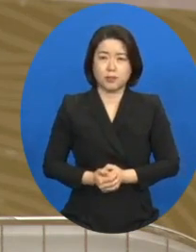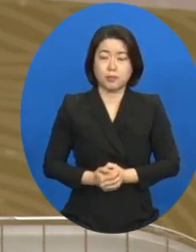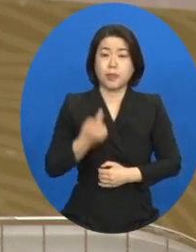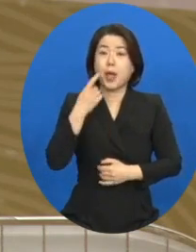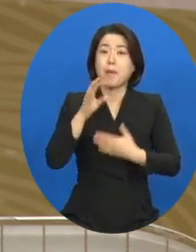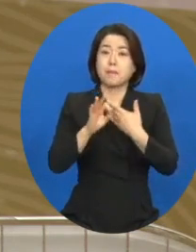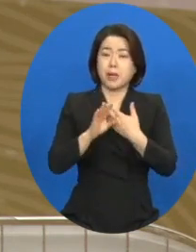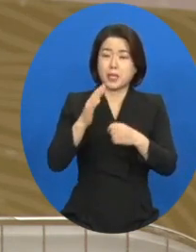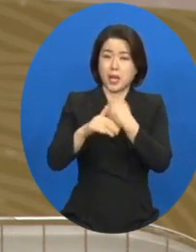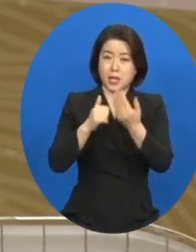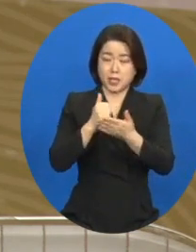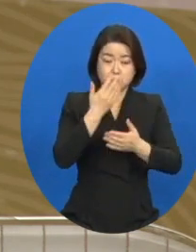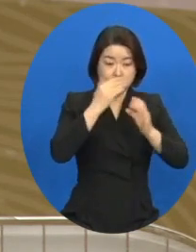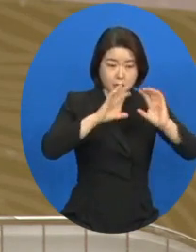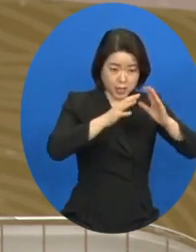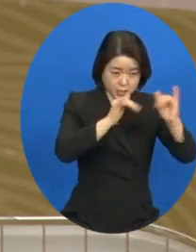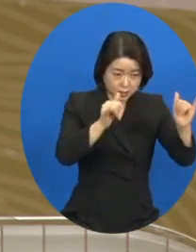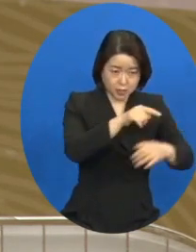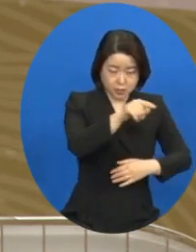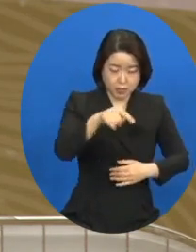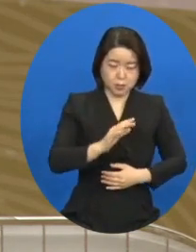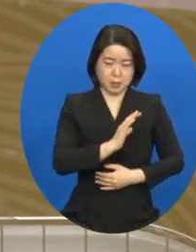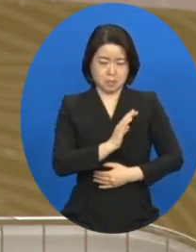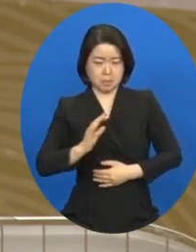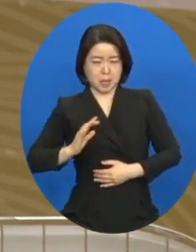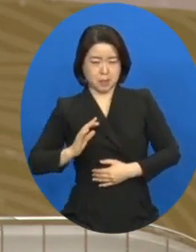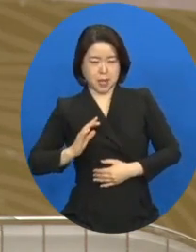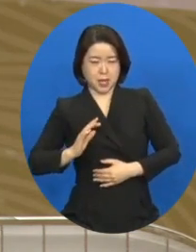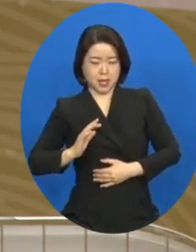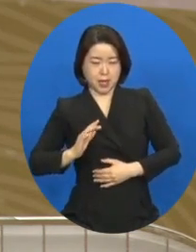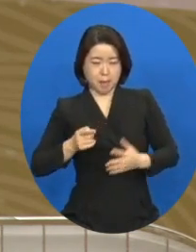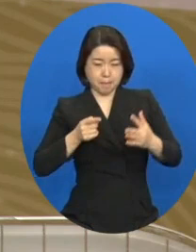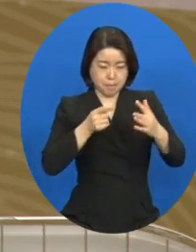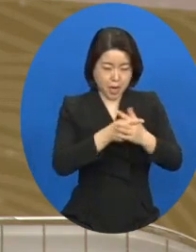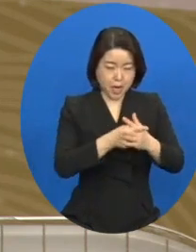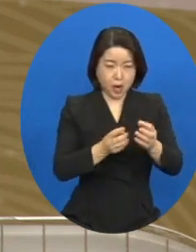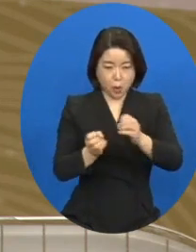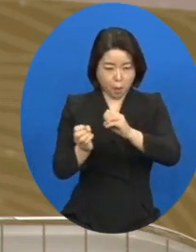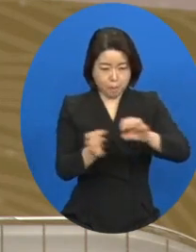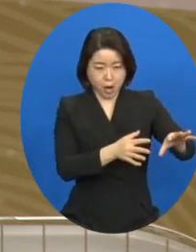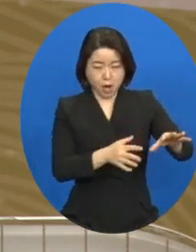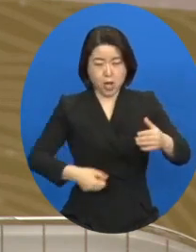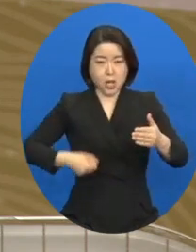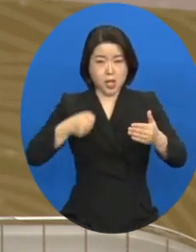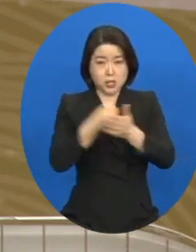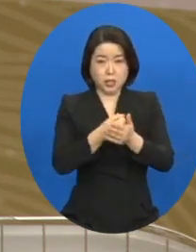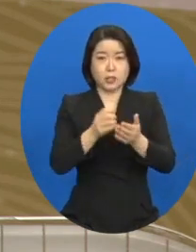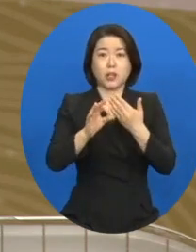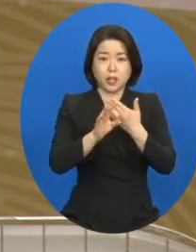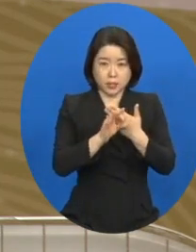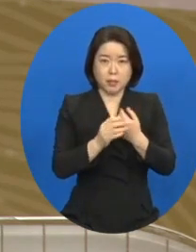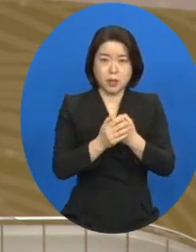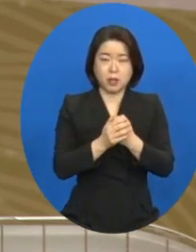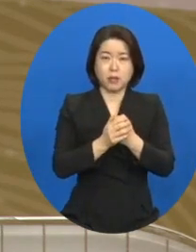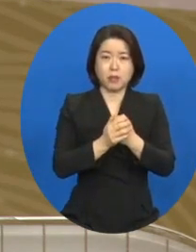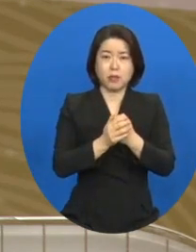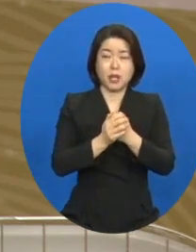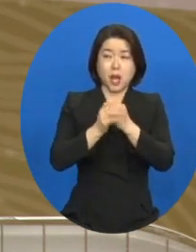만약에 하나님이 이스라엘 백성이 배반할 걸 알고 버리려고 작정을 하셨다면